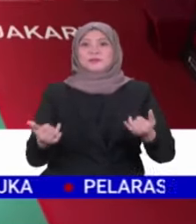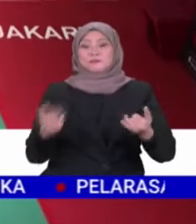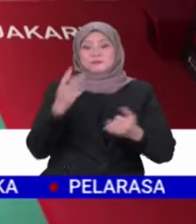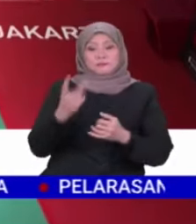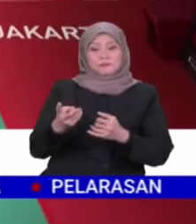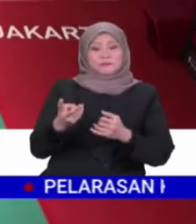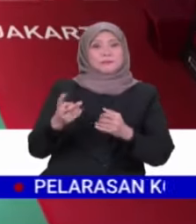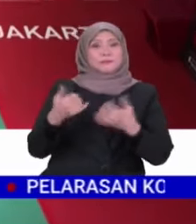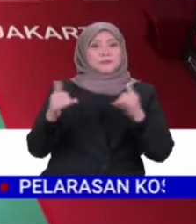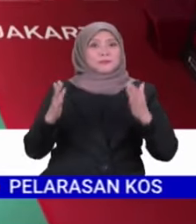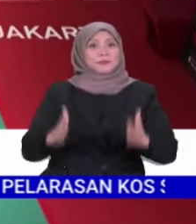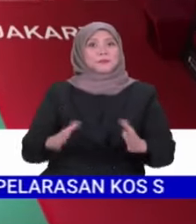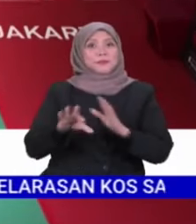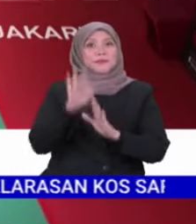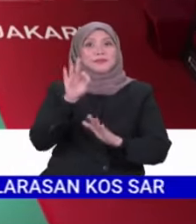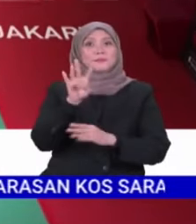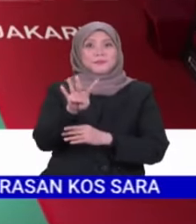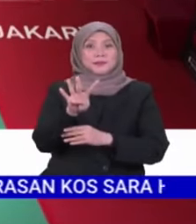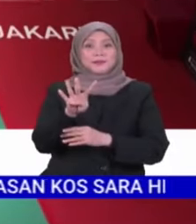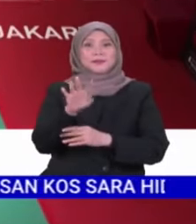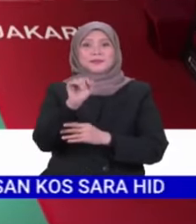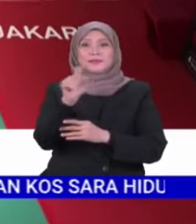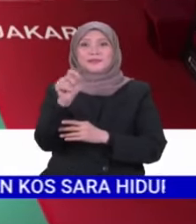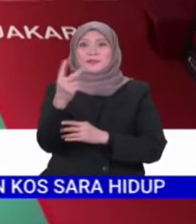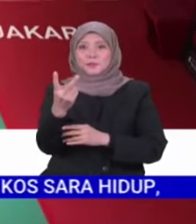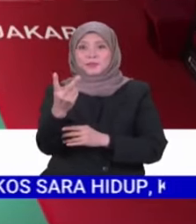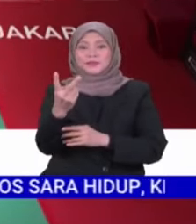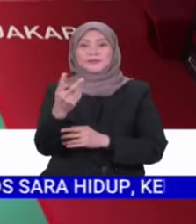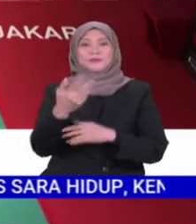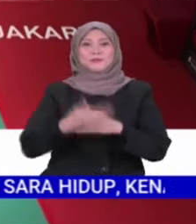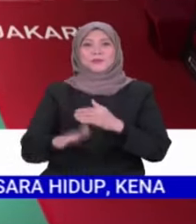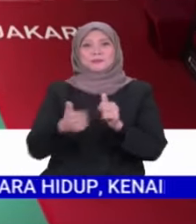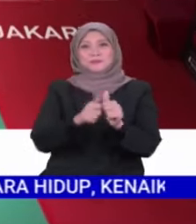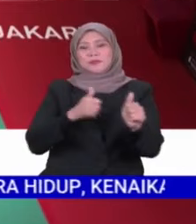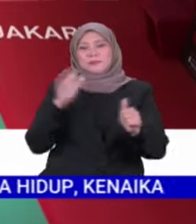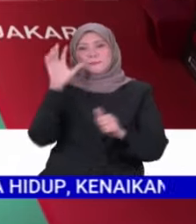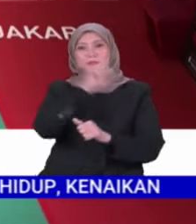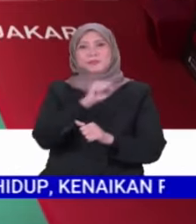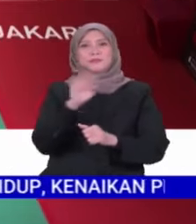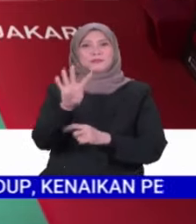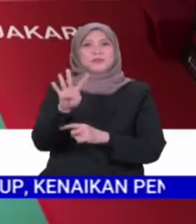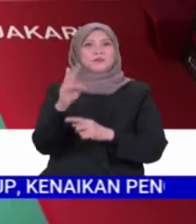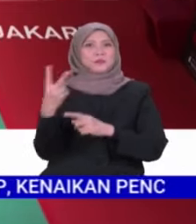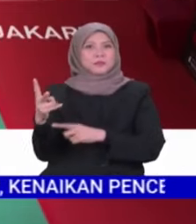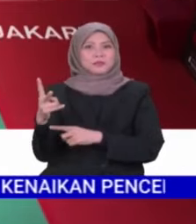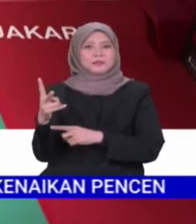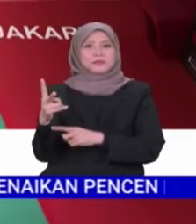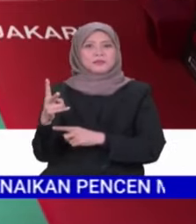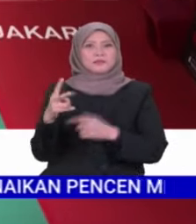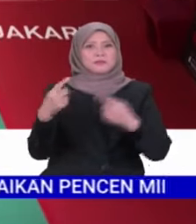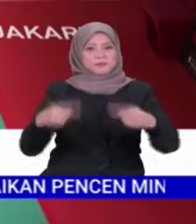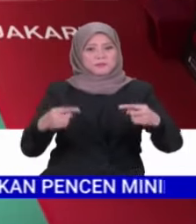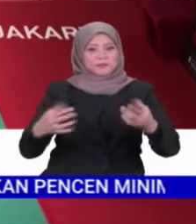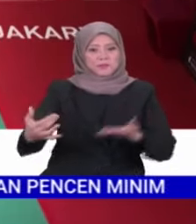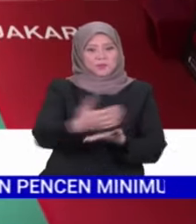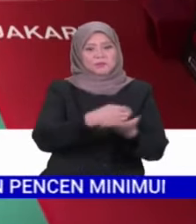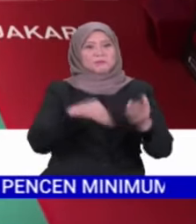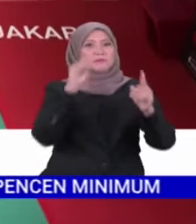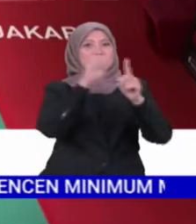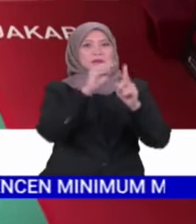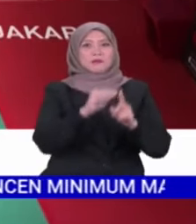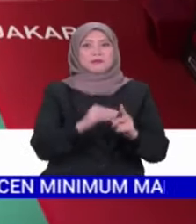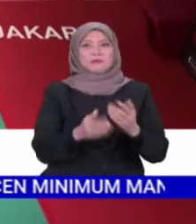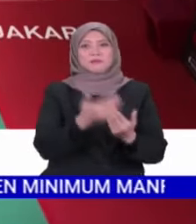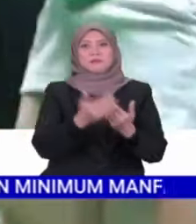negara yang diletakkan sebagai pilihan keempat terselah pada set kedua selepas ketinggalan 4-12 sebelum membenarkan pihak lawan mengutip mata dengan